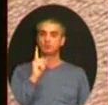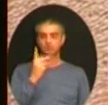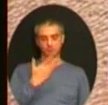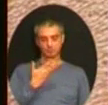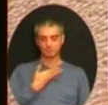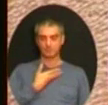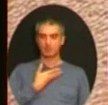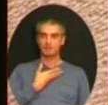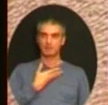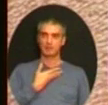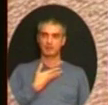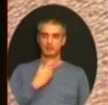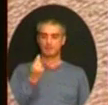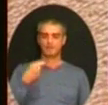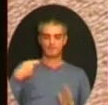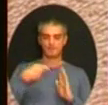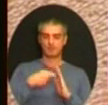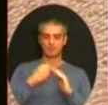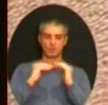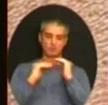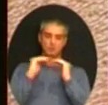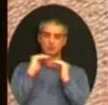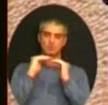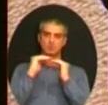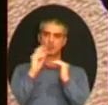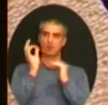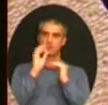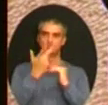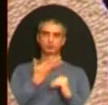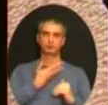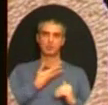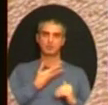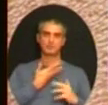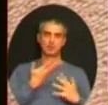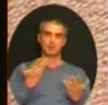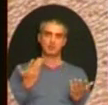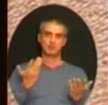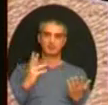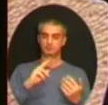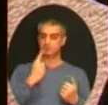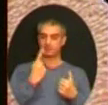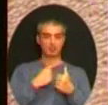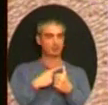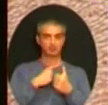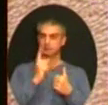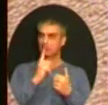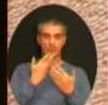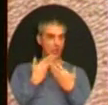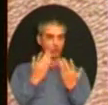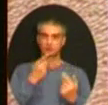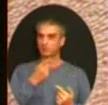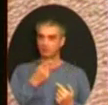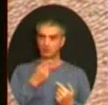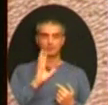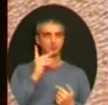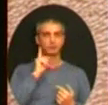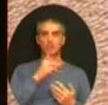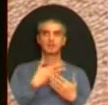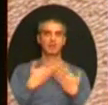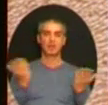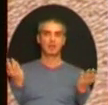מתחיל לקבל את המימון בגובה האחוז שקיבלת. מצד אחד, זה לא חושף אותך, מה